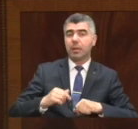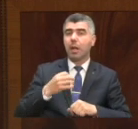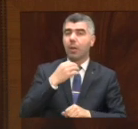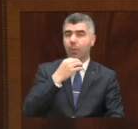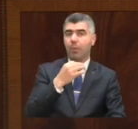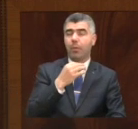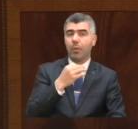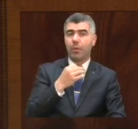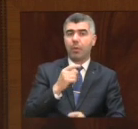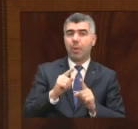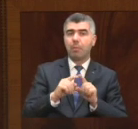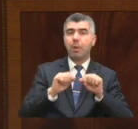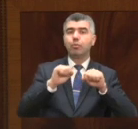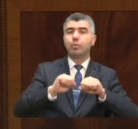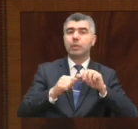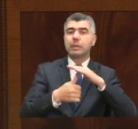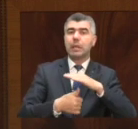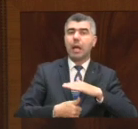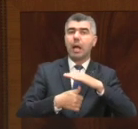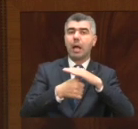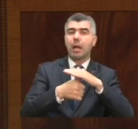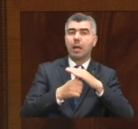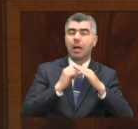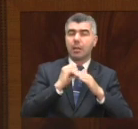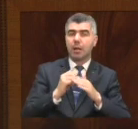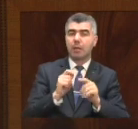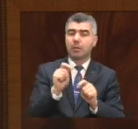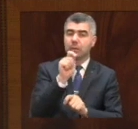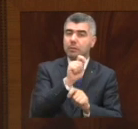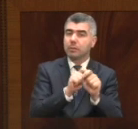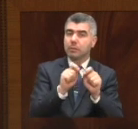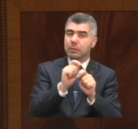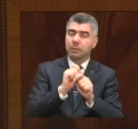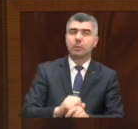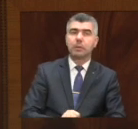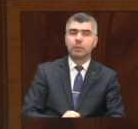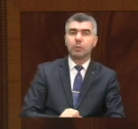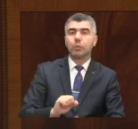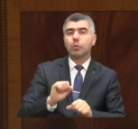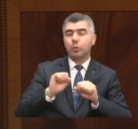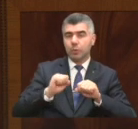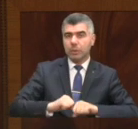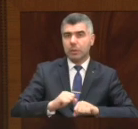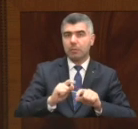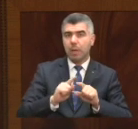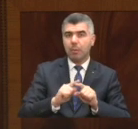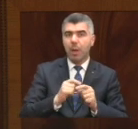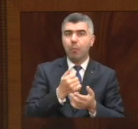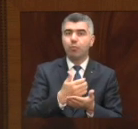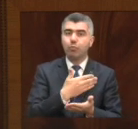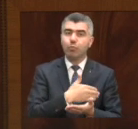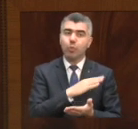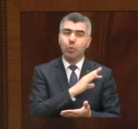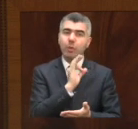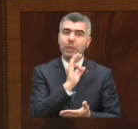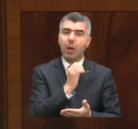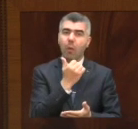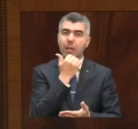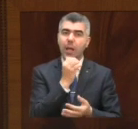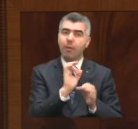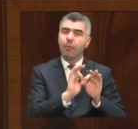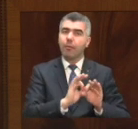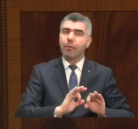لمجلس الاعلى التي تحتاج لمعالجه في هذهكم صحيح انتم لستم مسؤولون على هذا الاختيارات ولكن